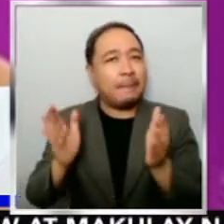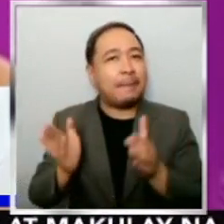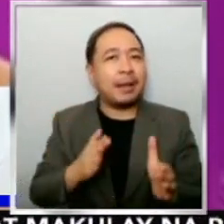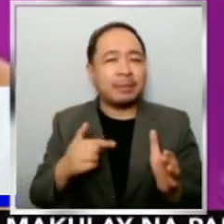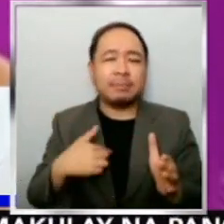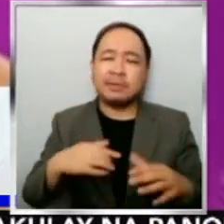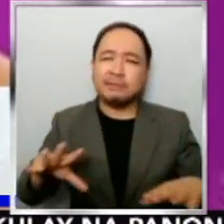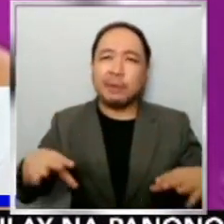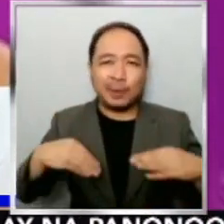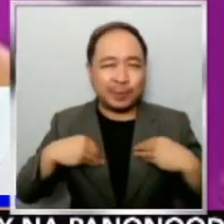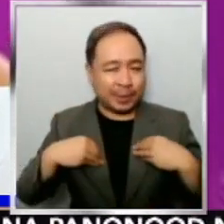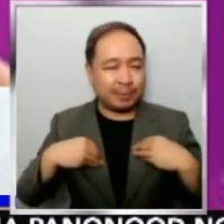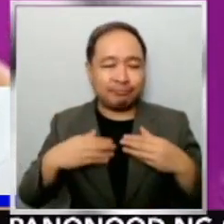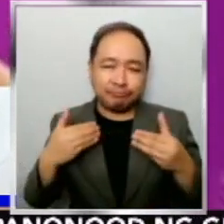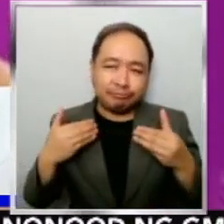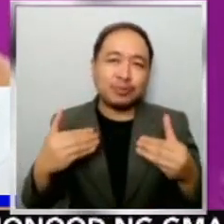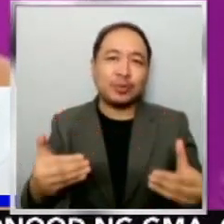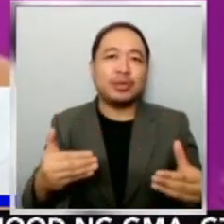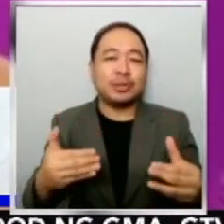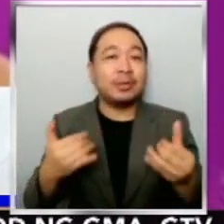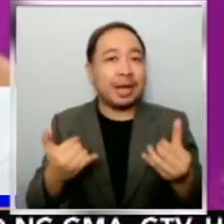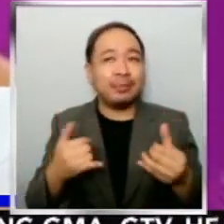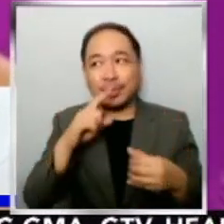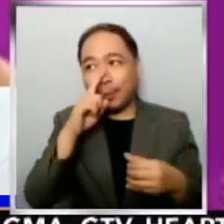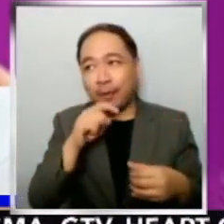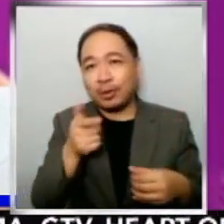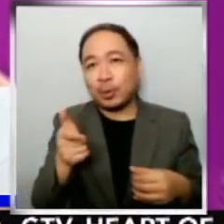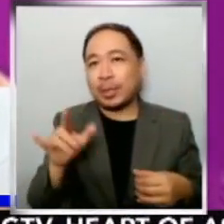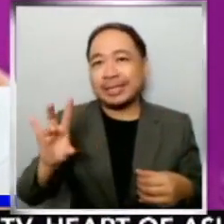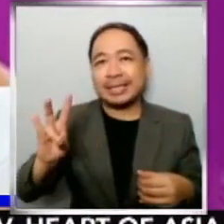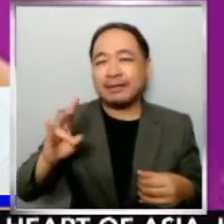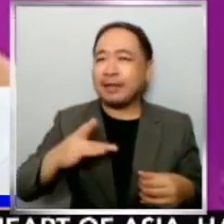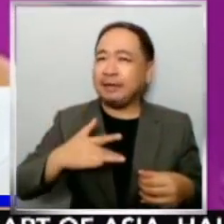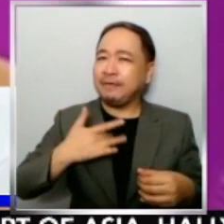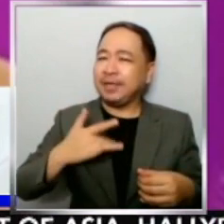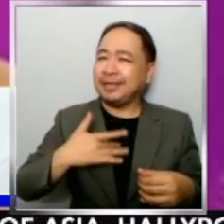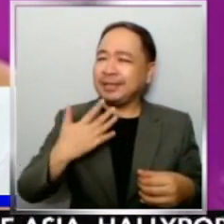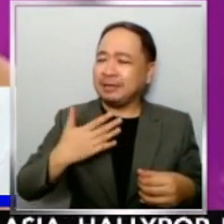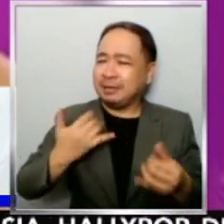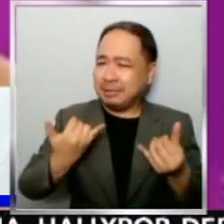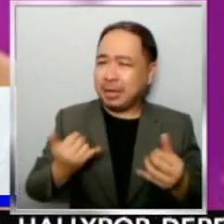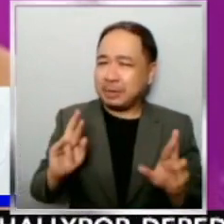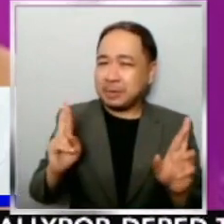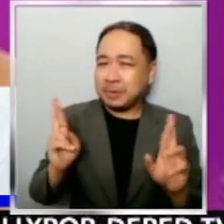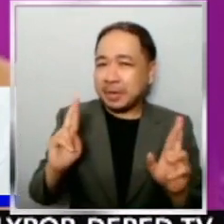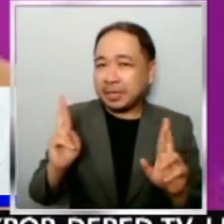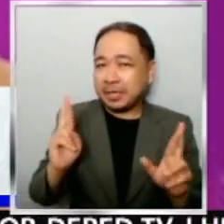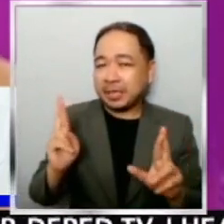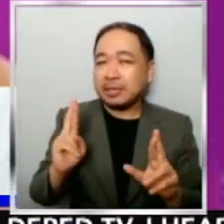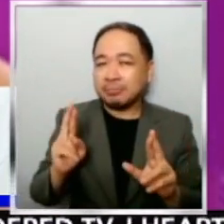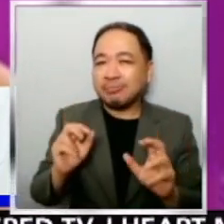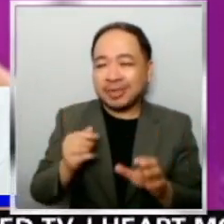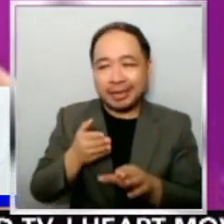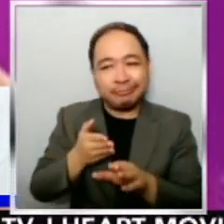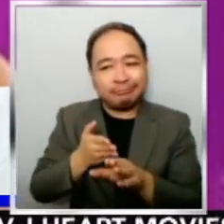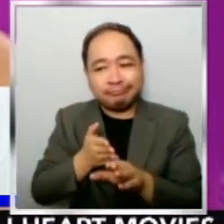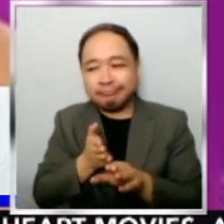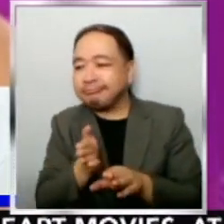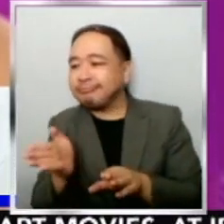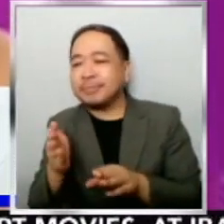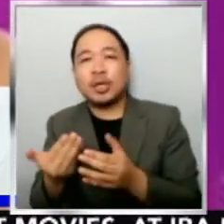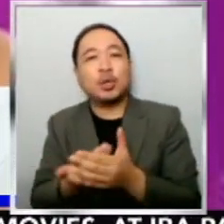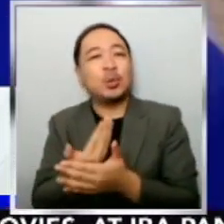ako. And I'm turning 27. So I feel like nasa age na ako na to work on a different path and find